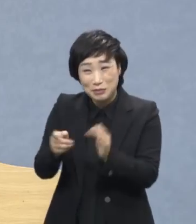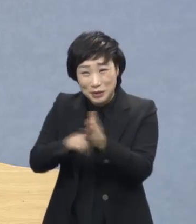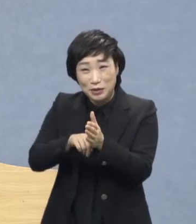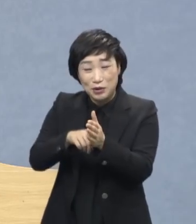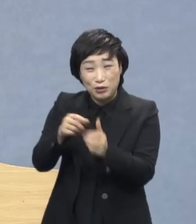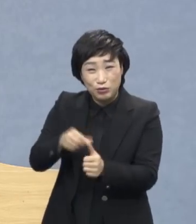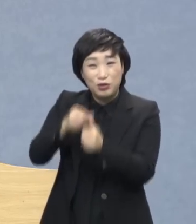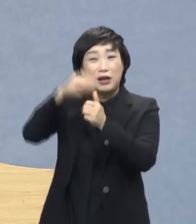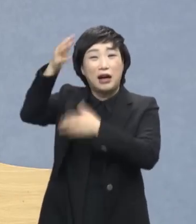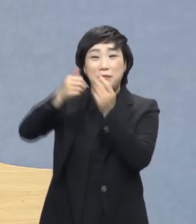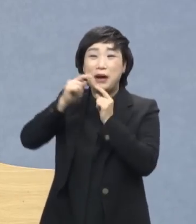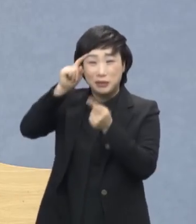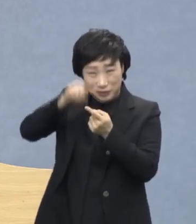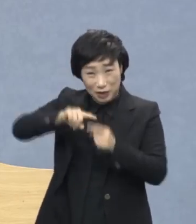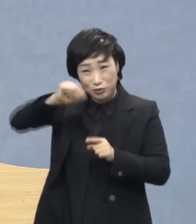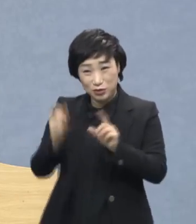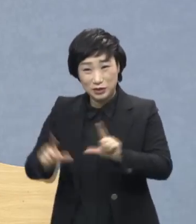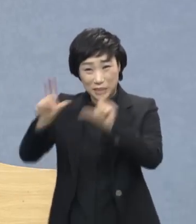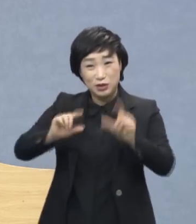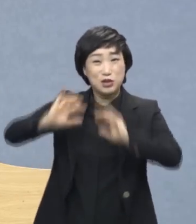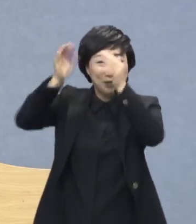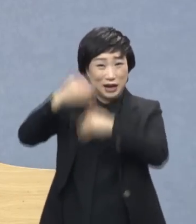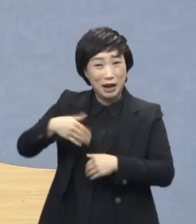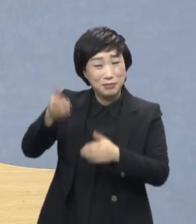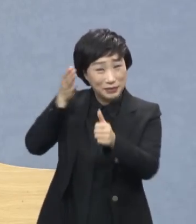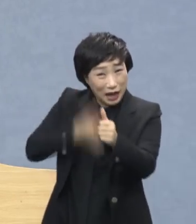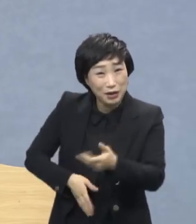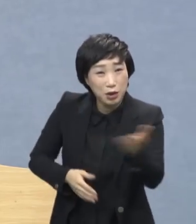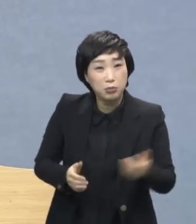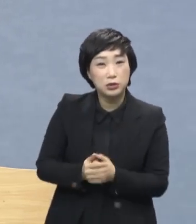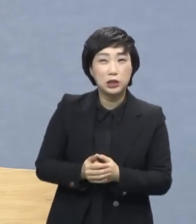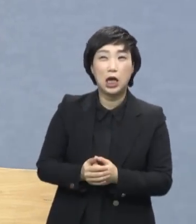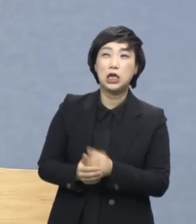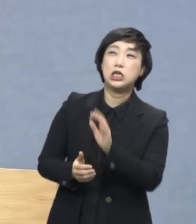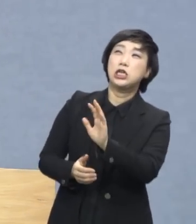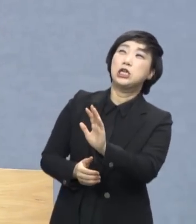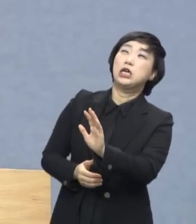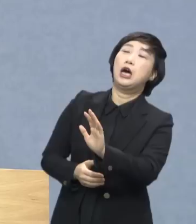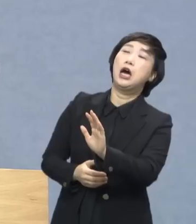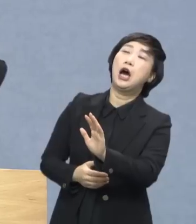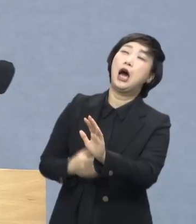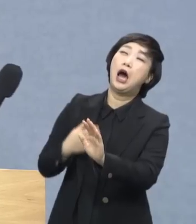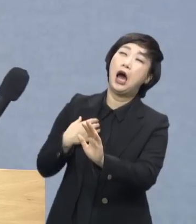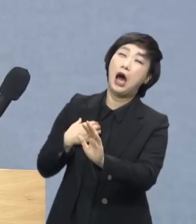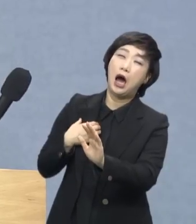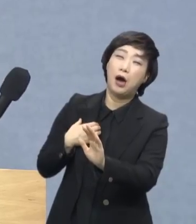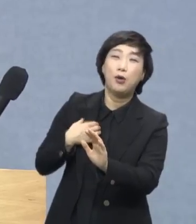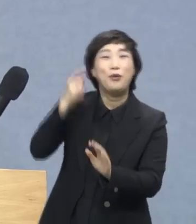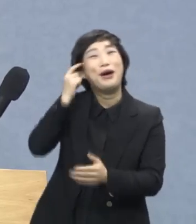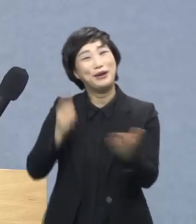구원받고 하나님 말씀대로 살고 천국 가자는데도 왜 그게 그걸 반대해야 돼 소원이?